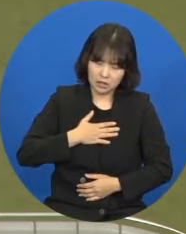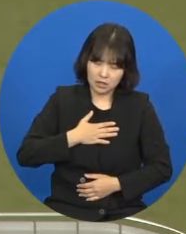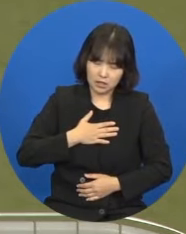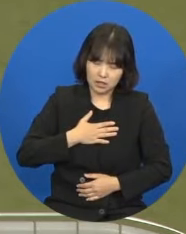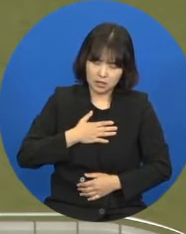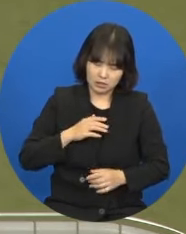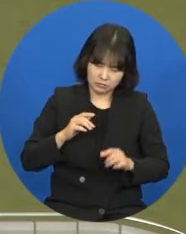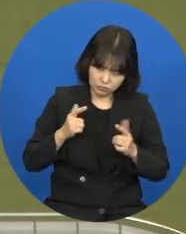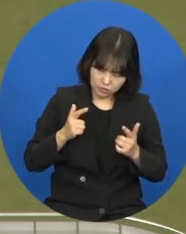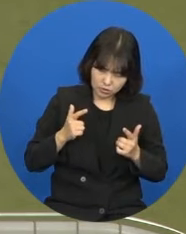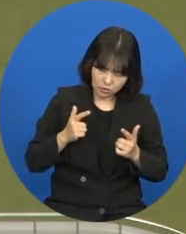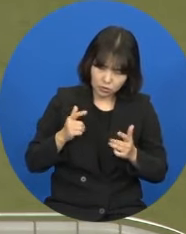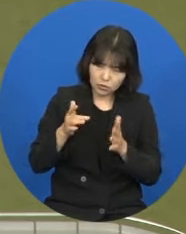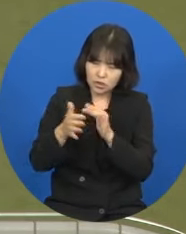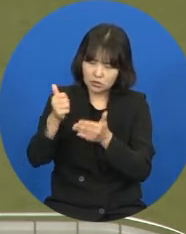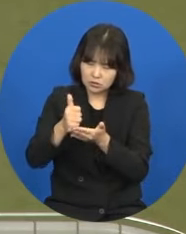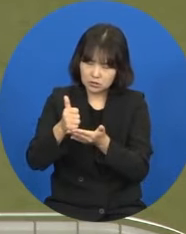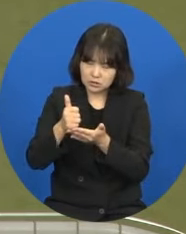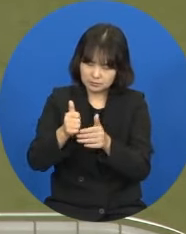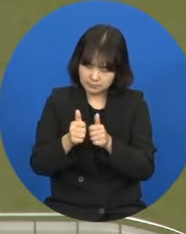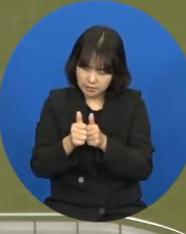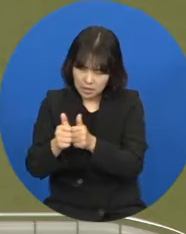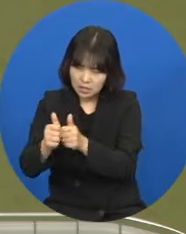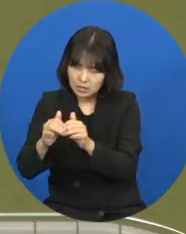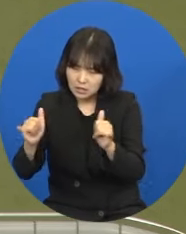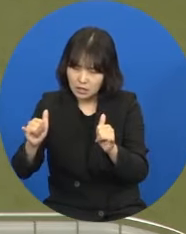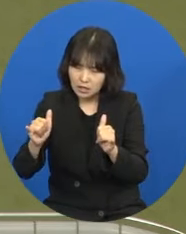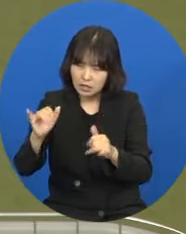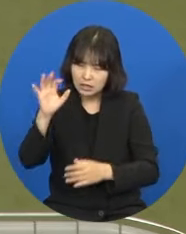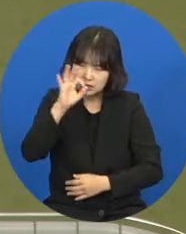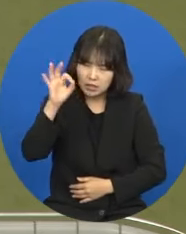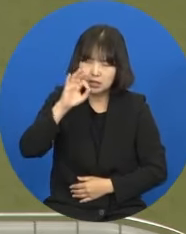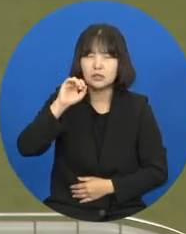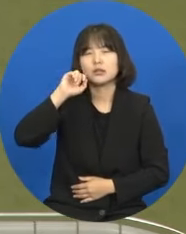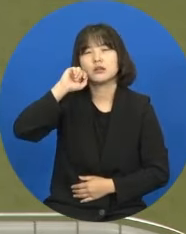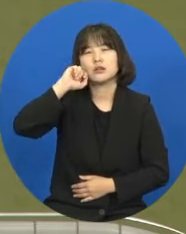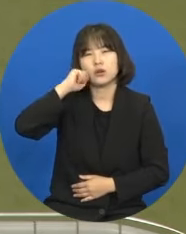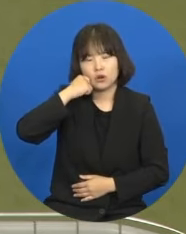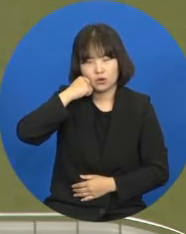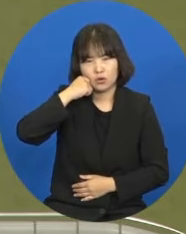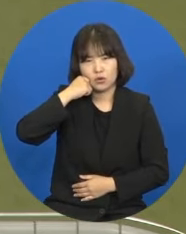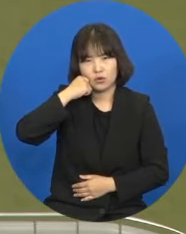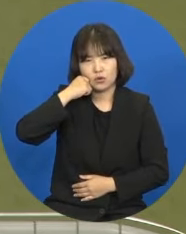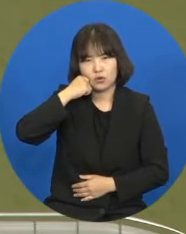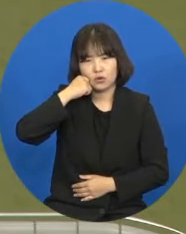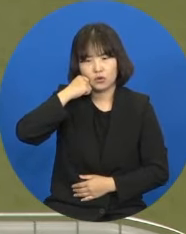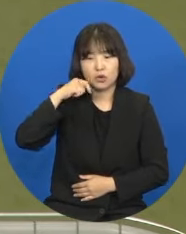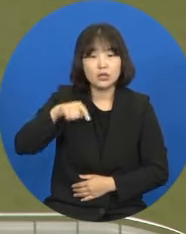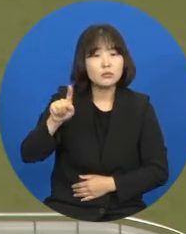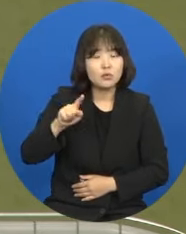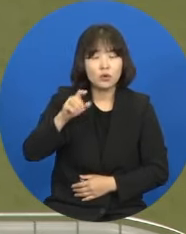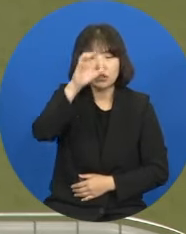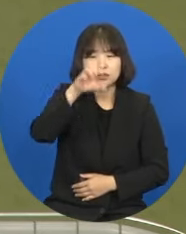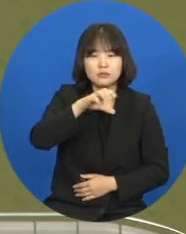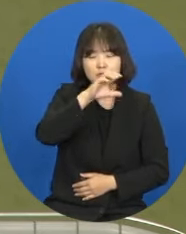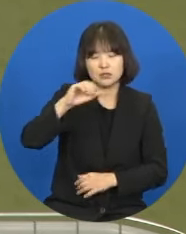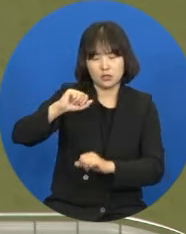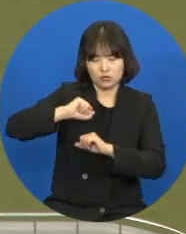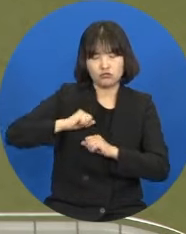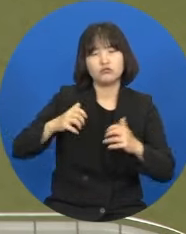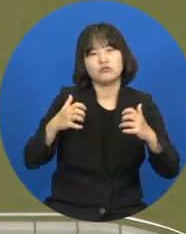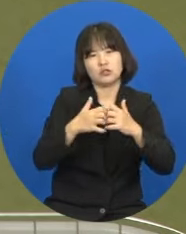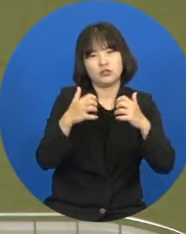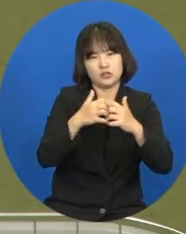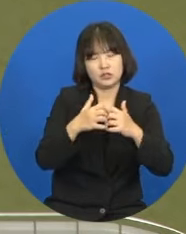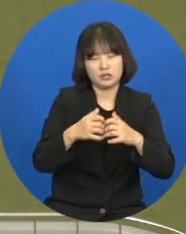쫓았던 사람들은 찾아보기가 어려웠던 것이 십자가 군의 전쟁이었습니다 칼이 있었고 무기가 있었고